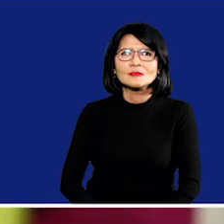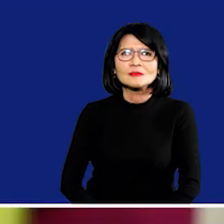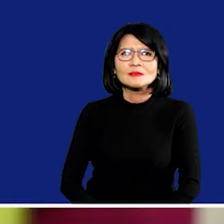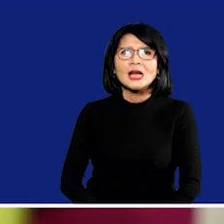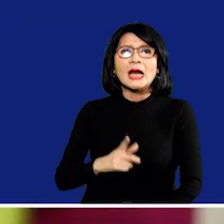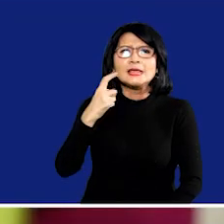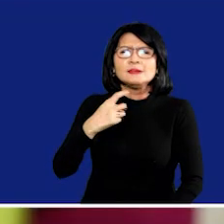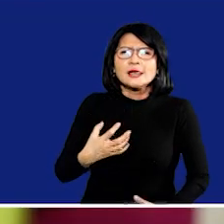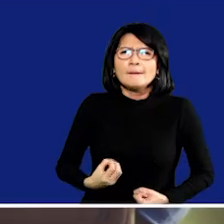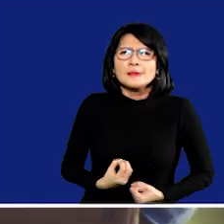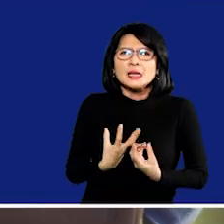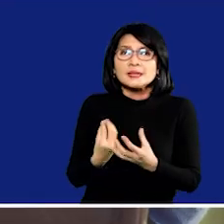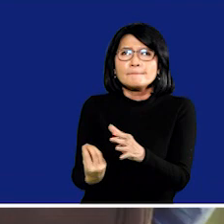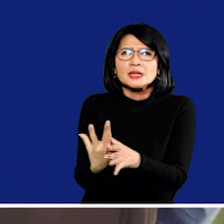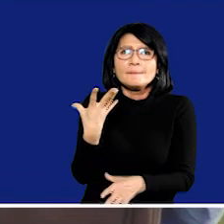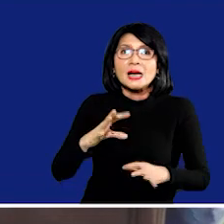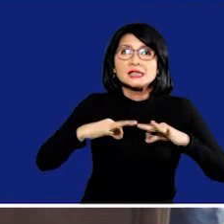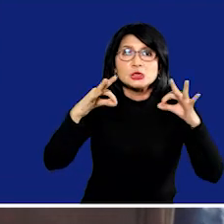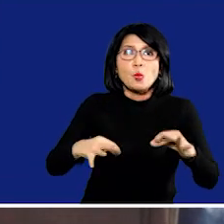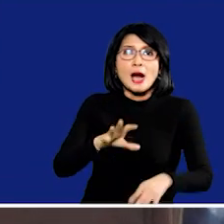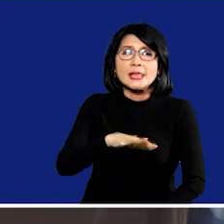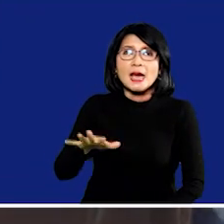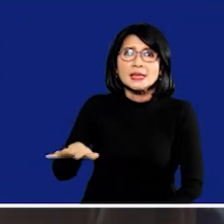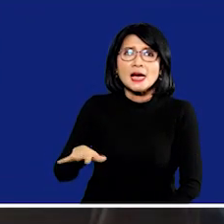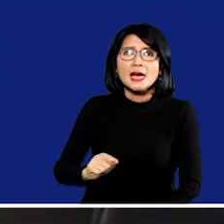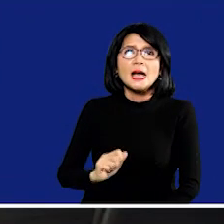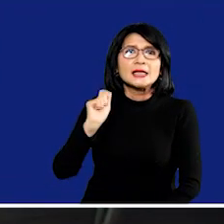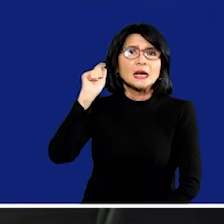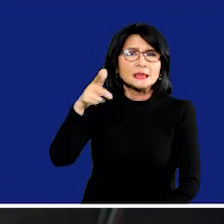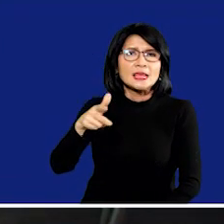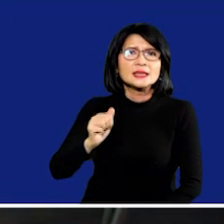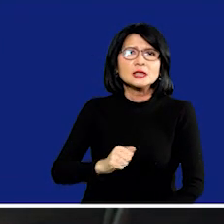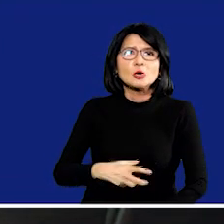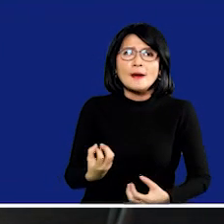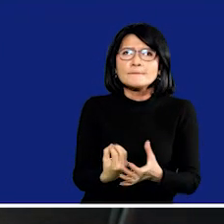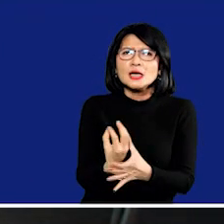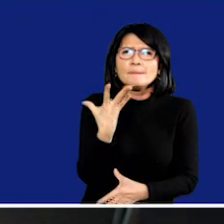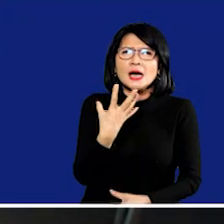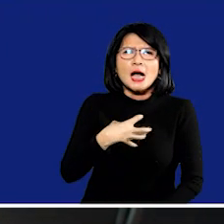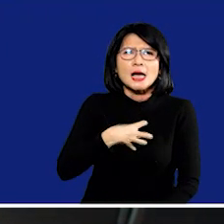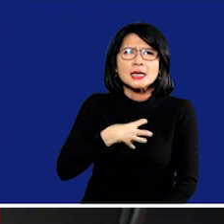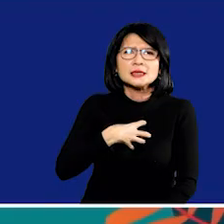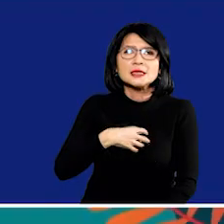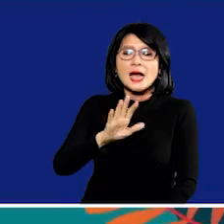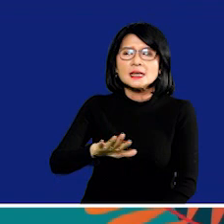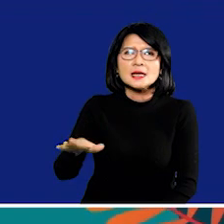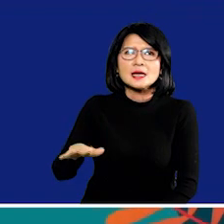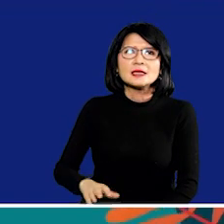Bahwa ini bisa merangsang perkembangan jiwa anak-anak, dan kemudian juga mengembangkan karakter